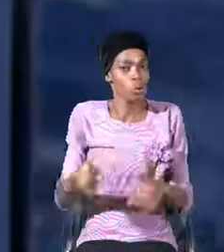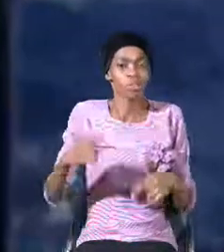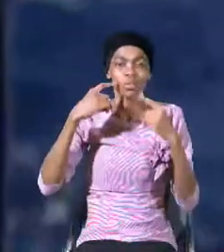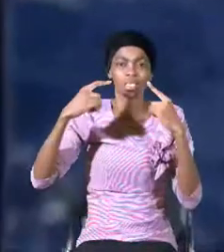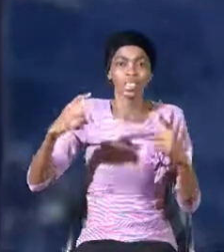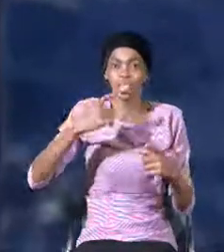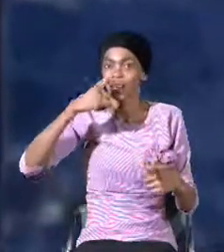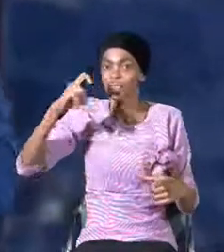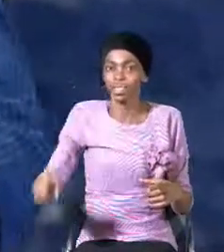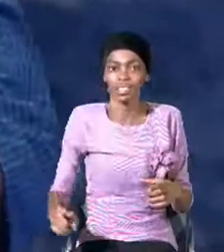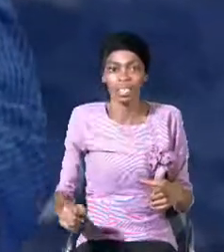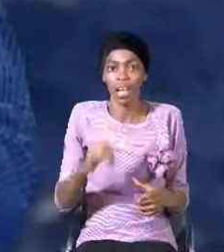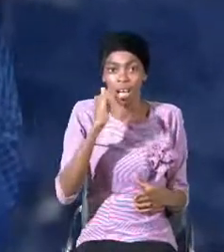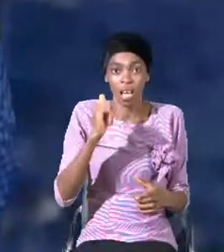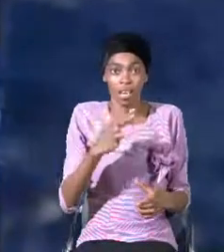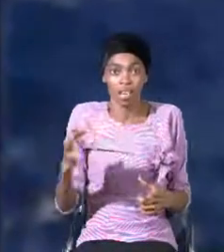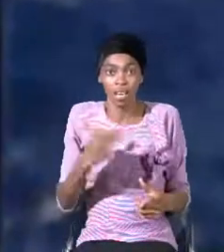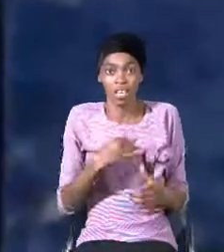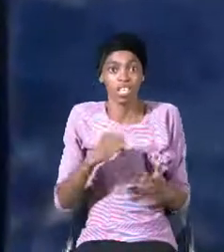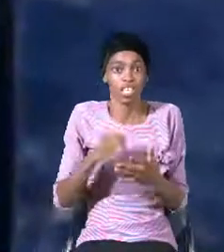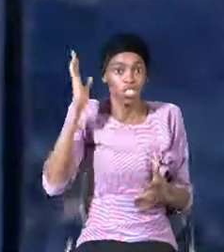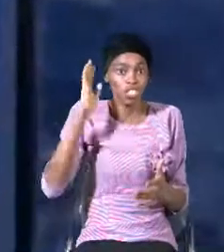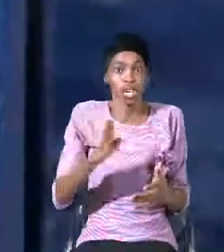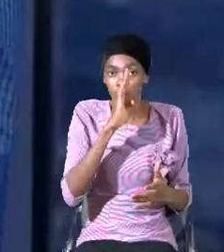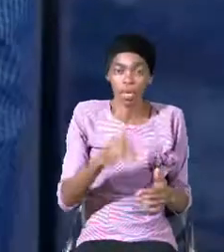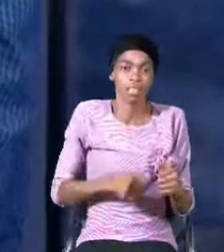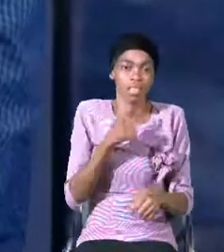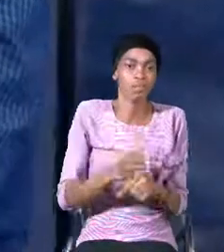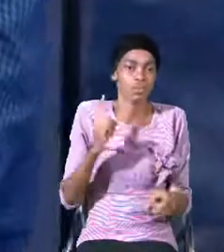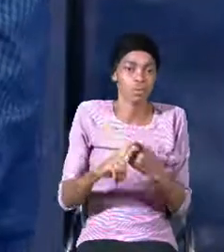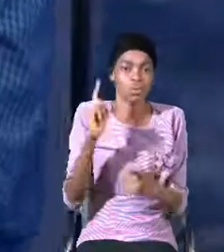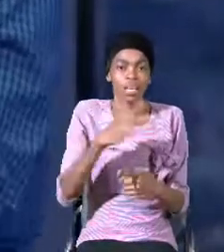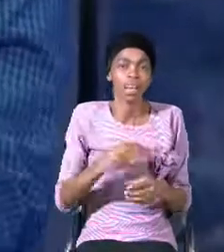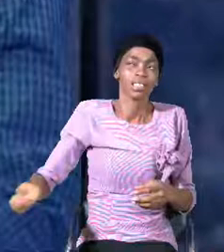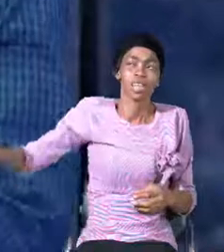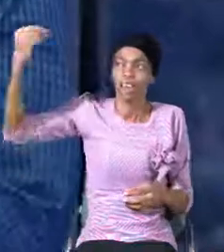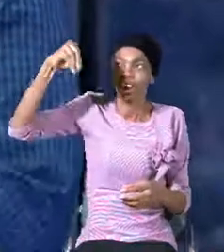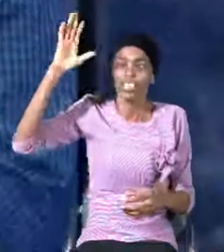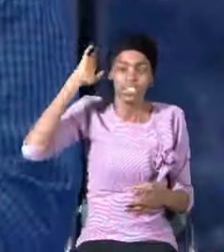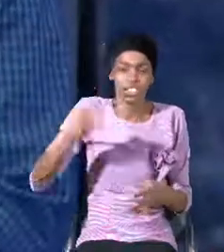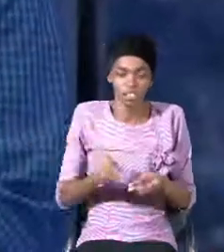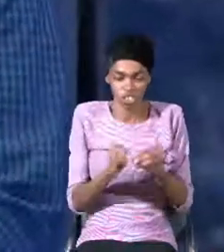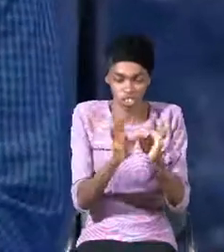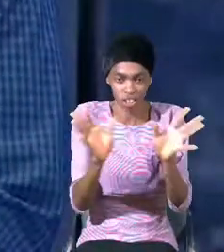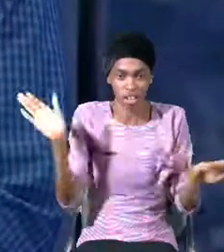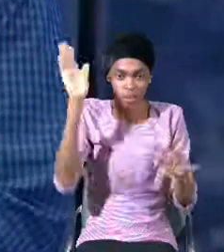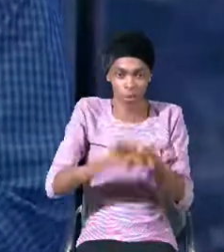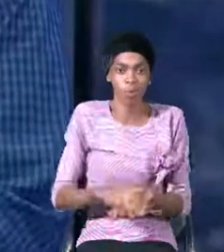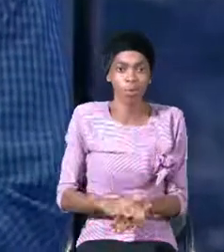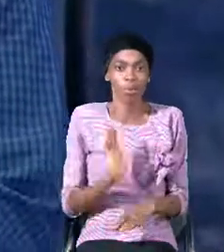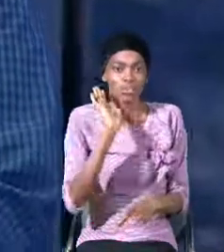À tes résolutions répondra le succès. Sur tes sentiers brillera la